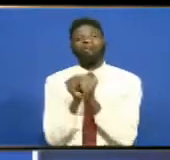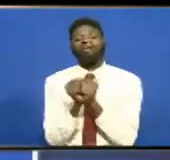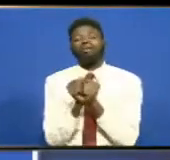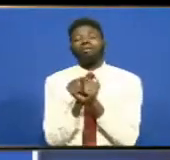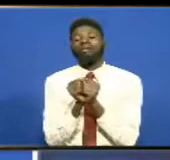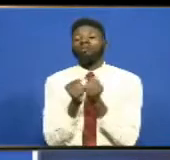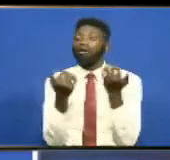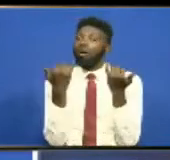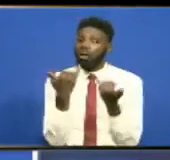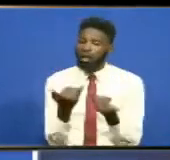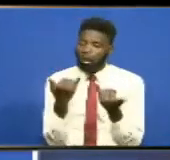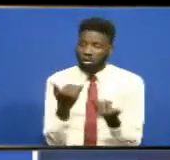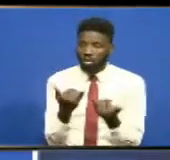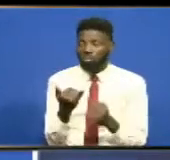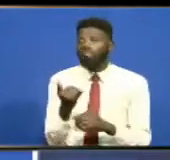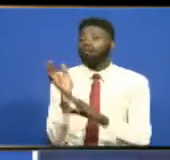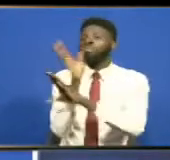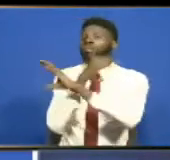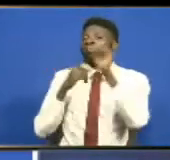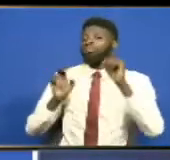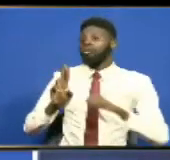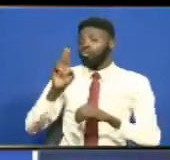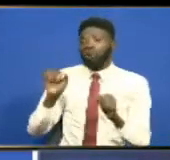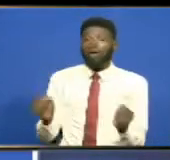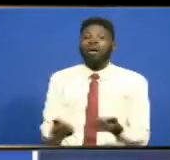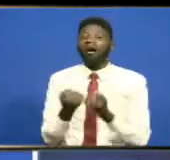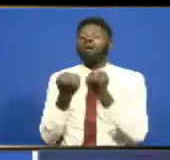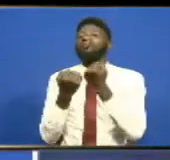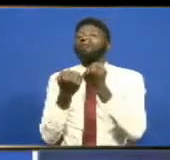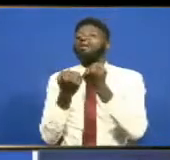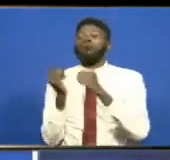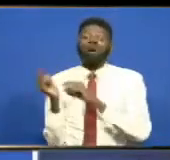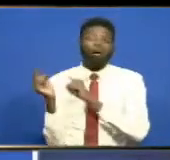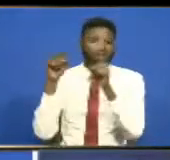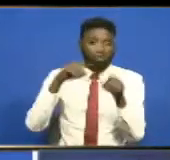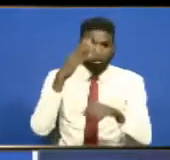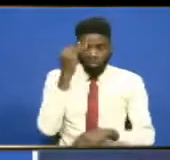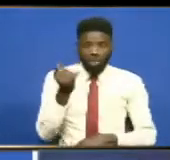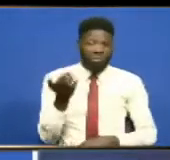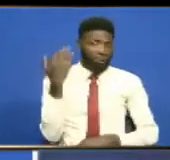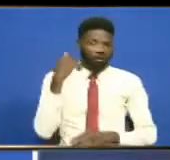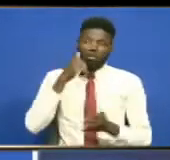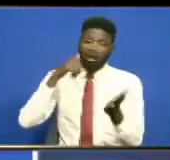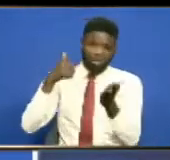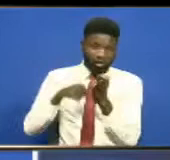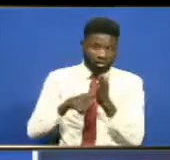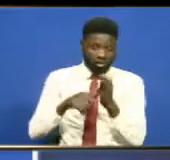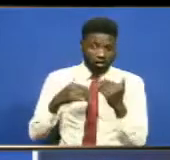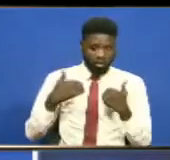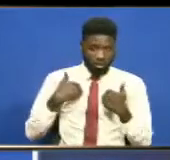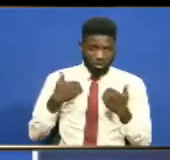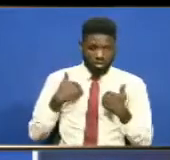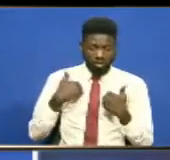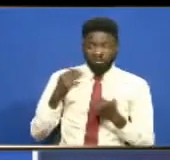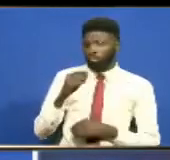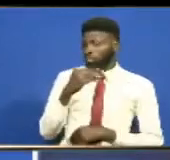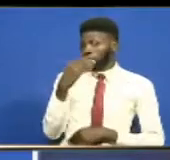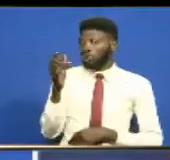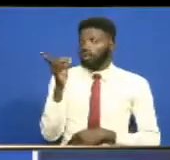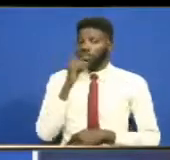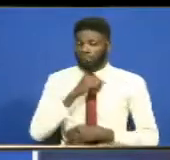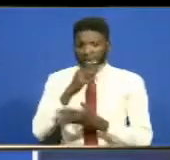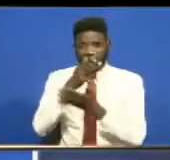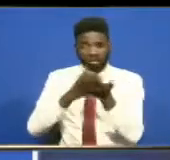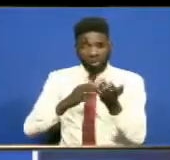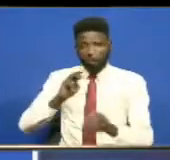Rais Uhuru Kenyatta unakujia ambapo kulikuwa na barua moja ambapo ilikuwa imekadiriwa na baadhi ya wabunge kutoka eneo